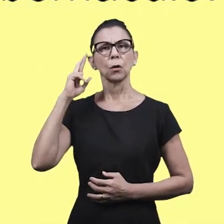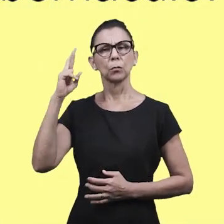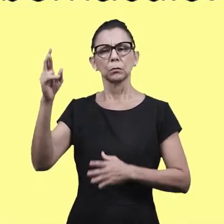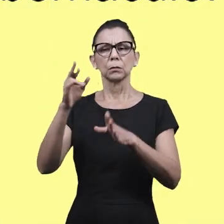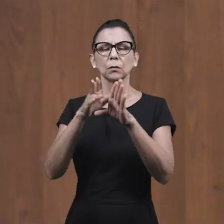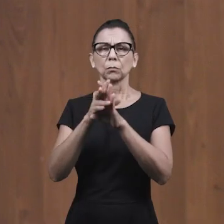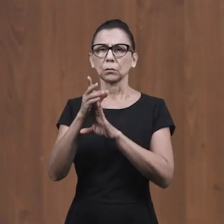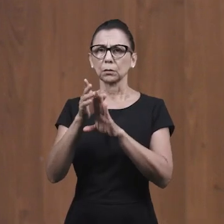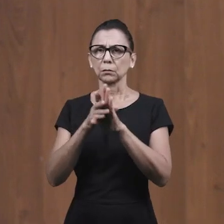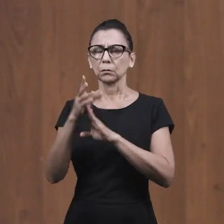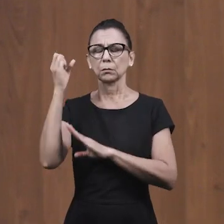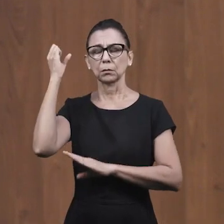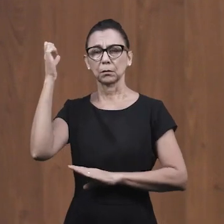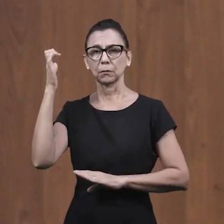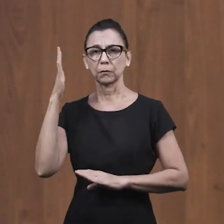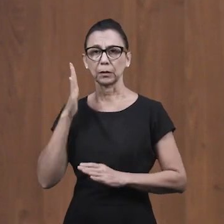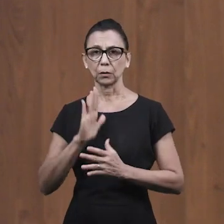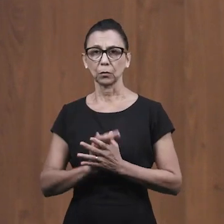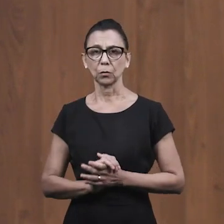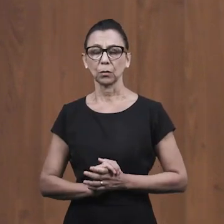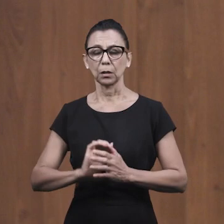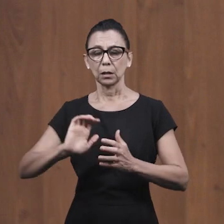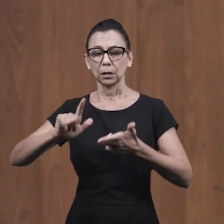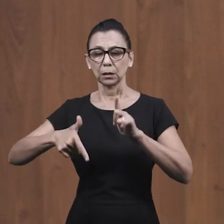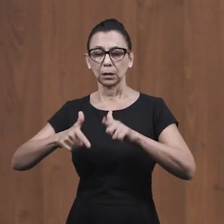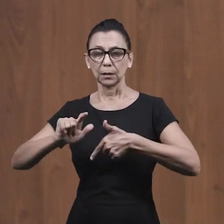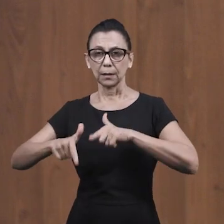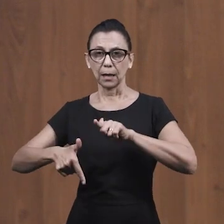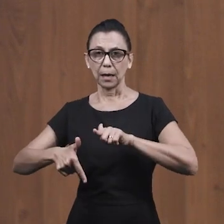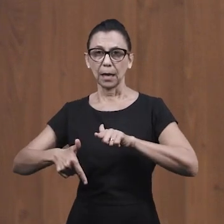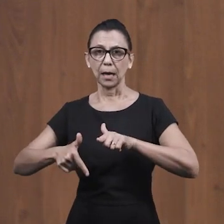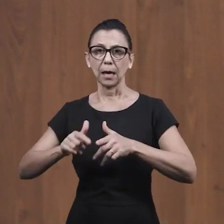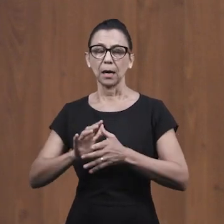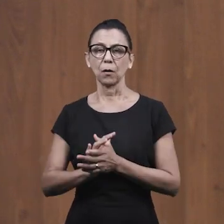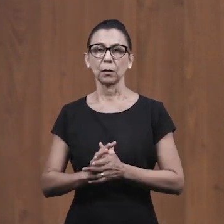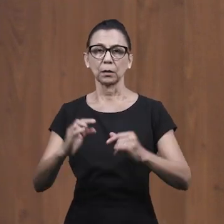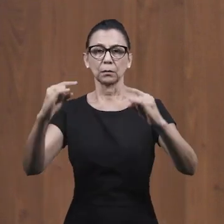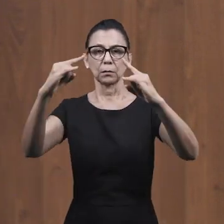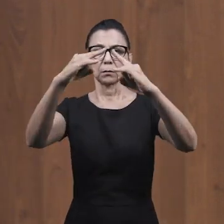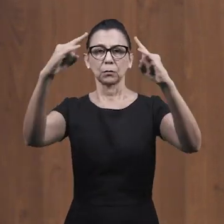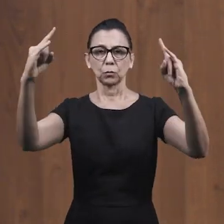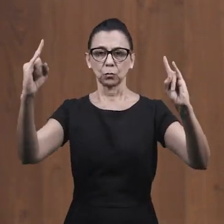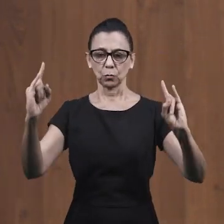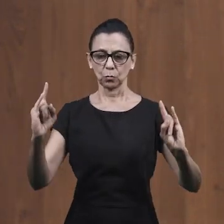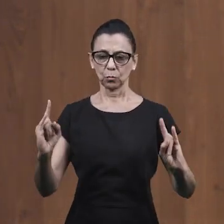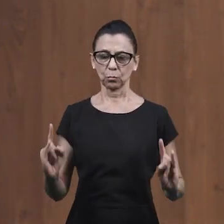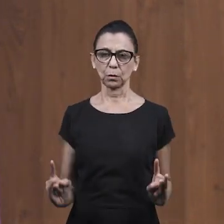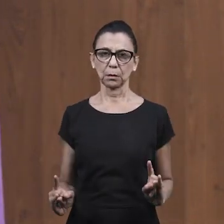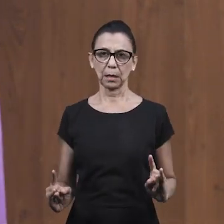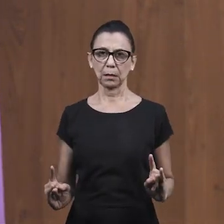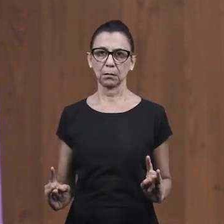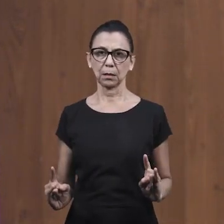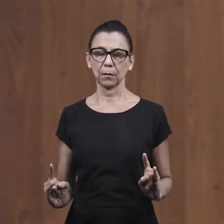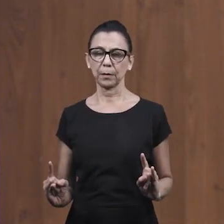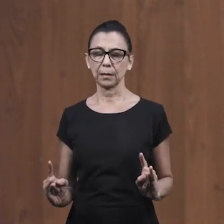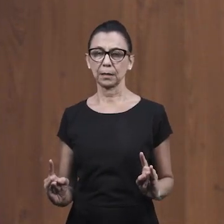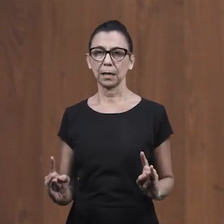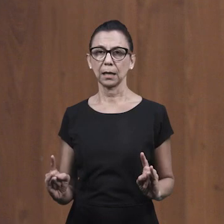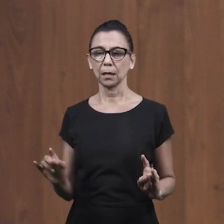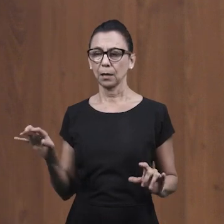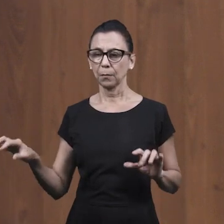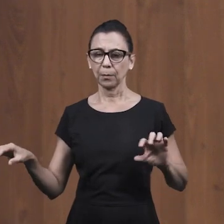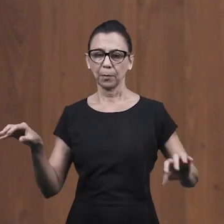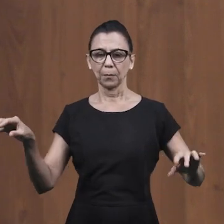tentes étaient les maisons du peuple d'Israël soient armées autour du tabernacle, montées autour